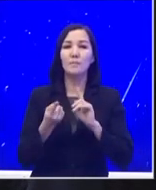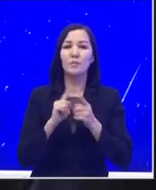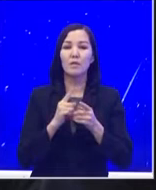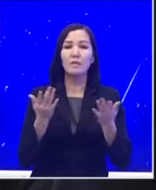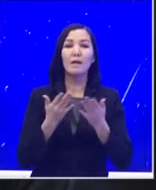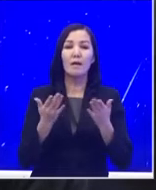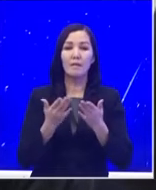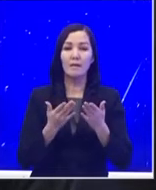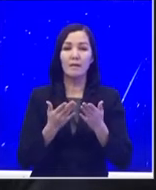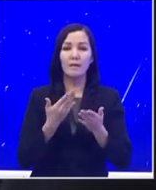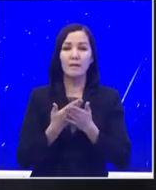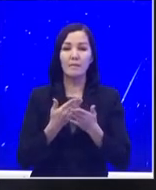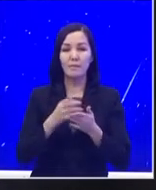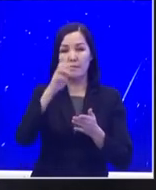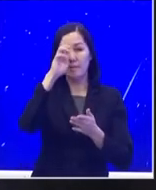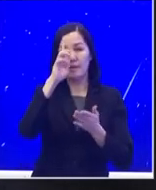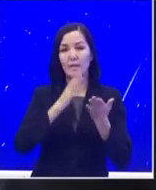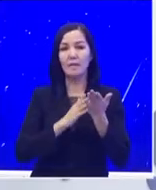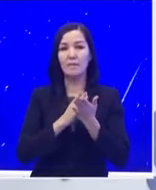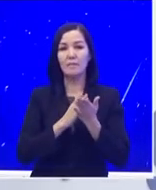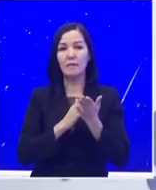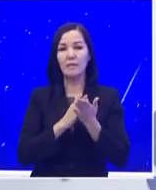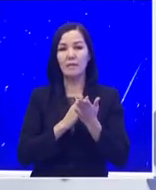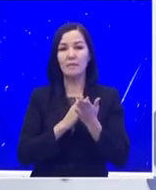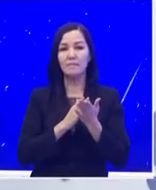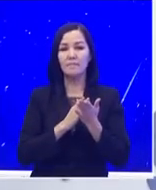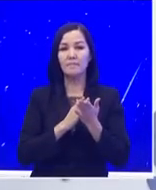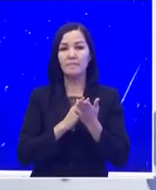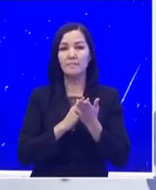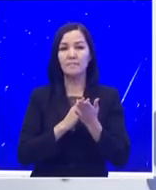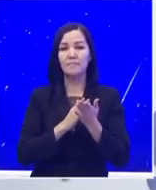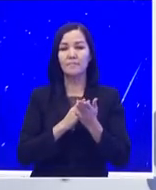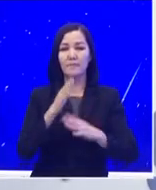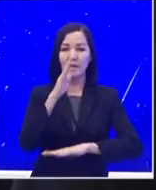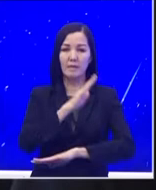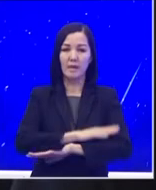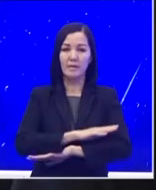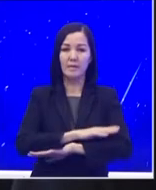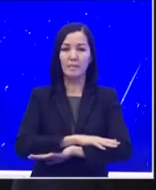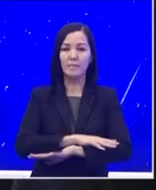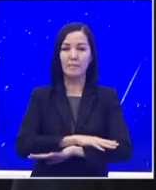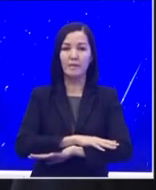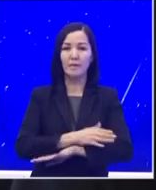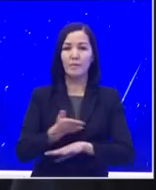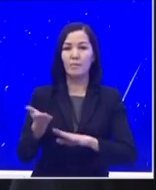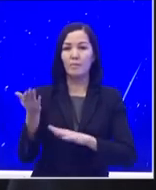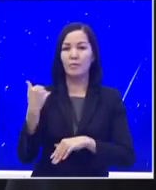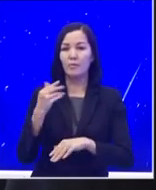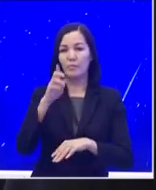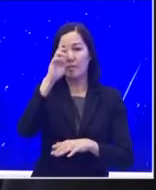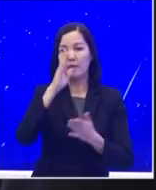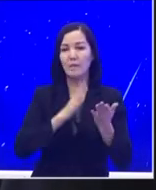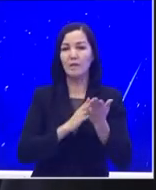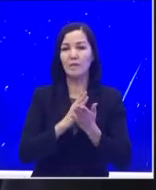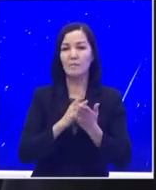қандай? Мемлекеттік қызметкерлерді, мысалы, осы тәртібі бойынша бұрын мемлекеттік қызметкерлерді